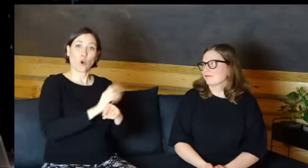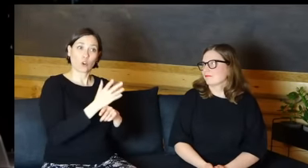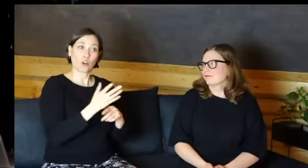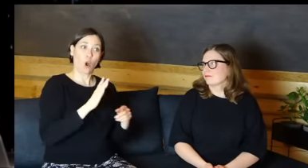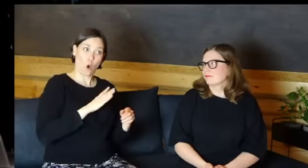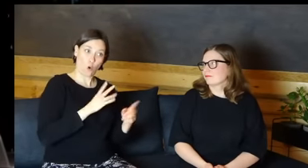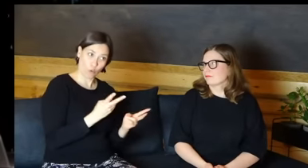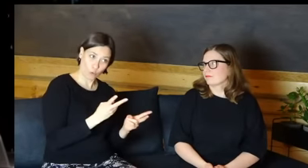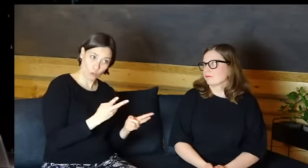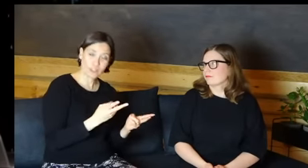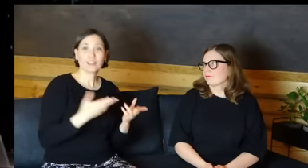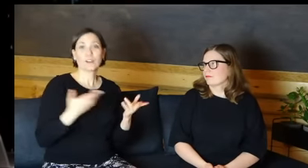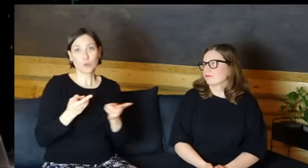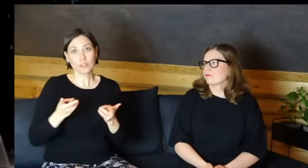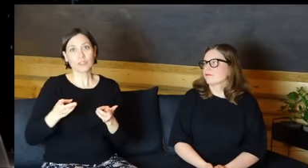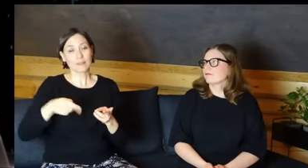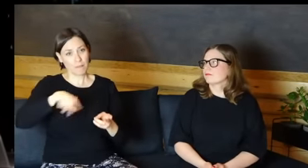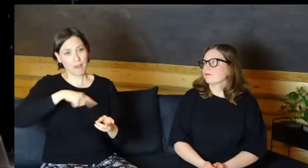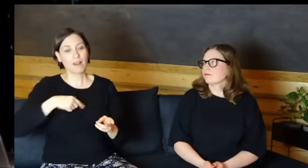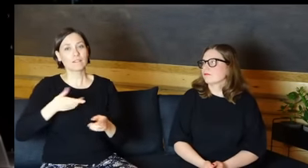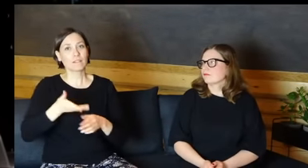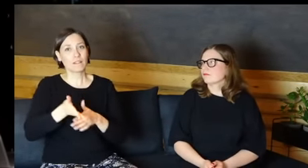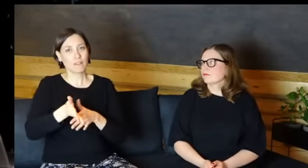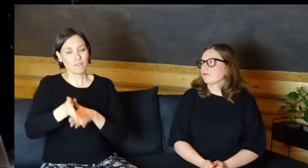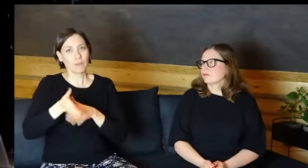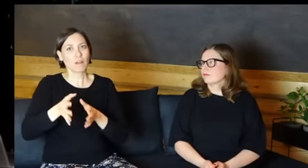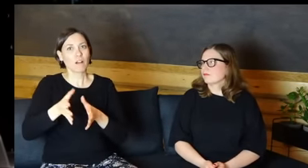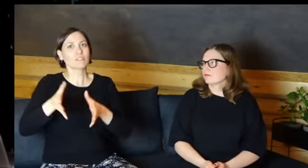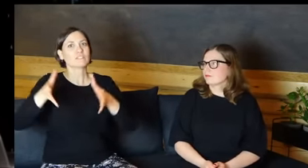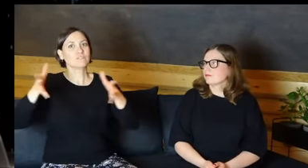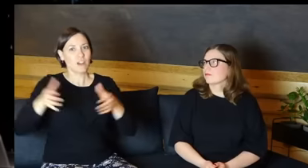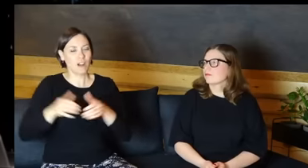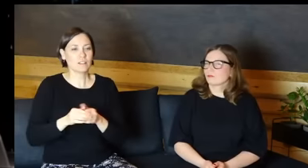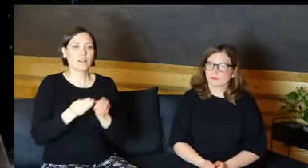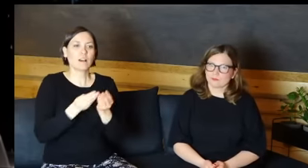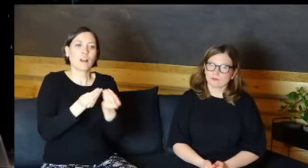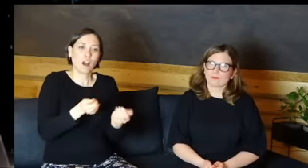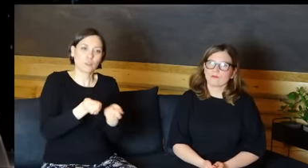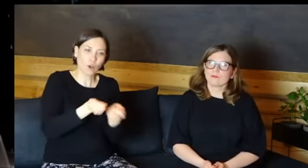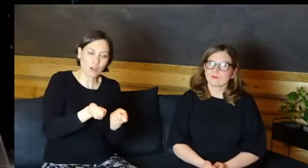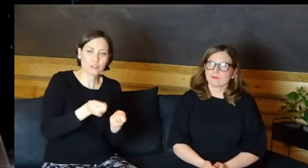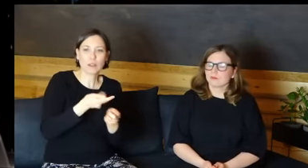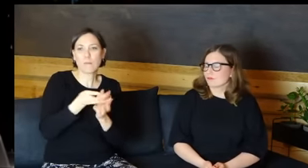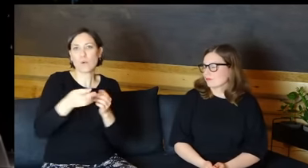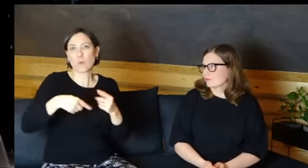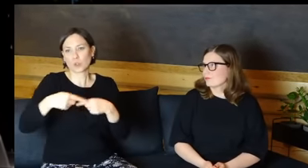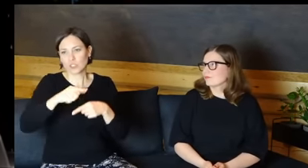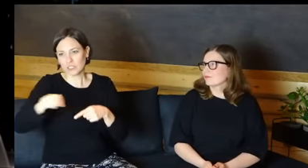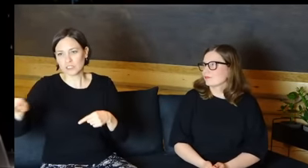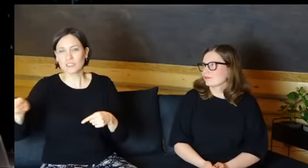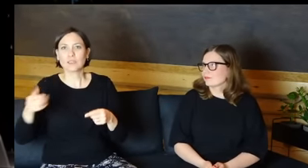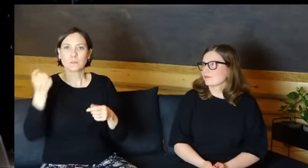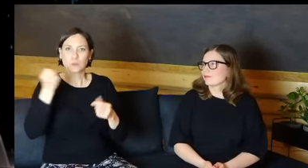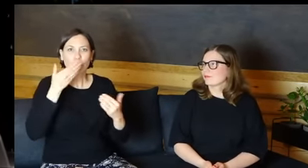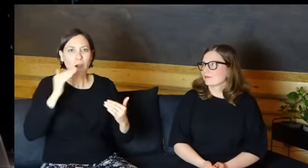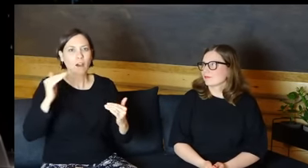on jatkunut. Me on pystytty myös kehittämään toimintaa niin laadunhallinnan kuin monen muunkin prosessien osalta. Monessa asiassa me on luotu pohjaa vähän